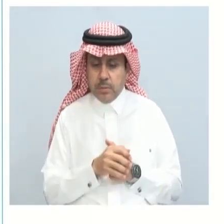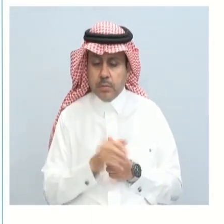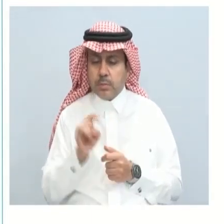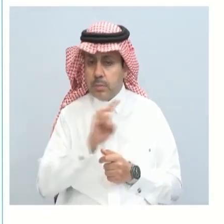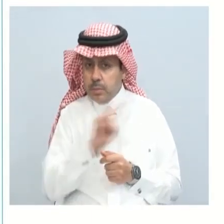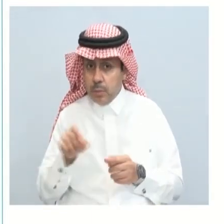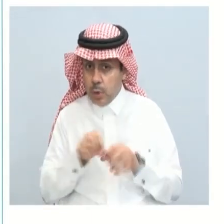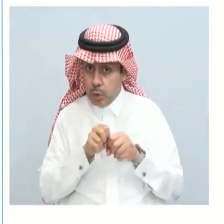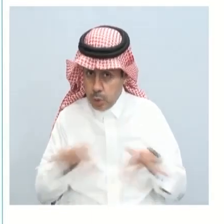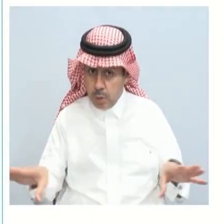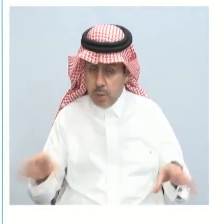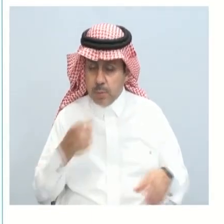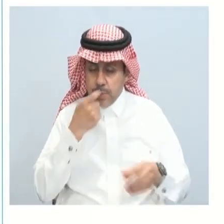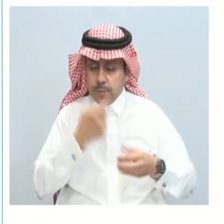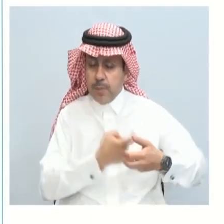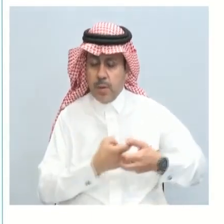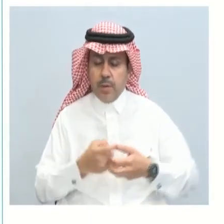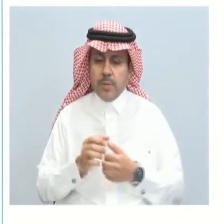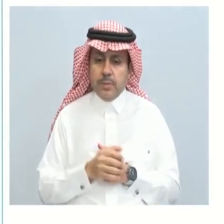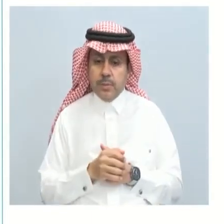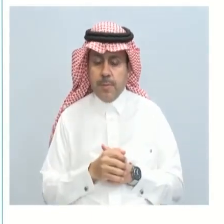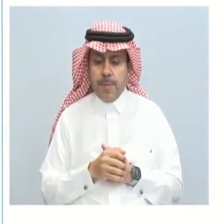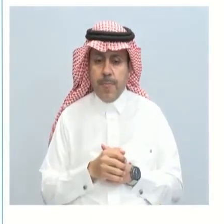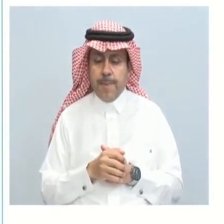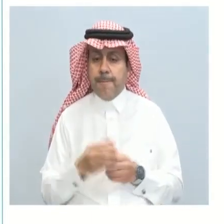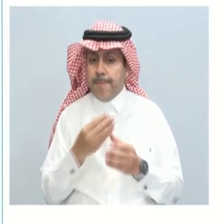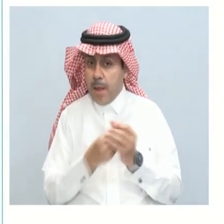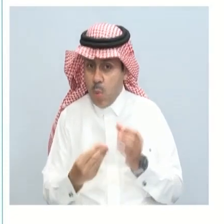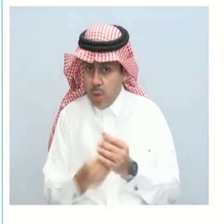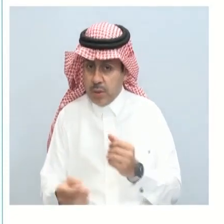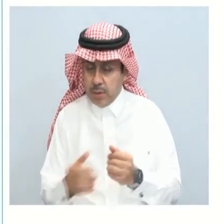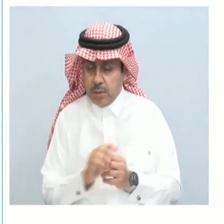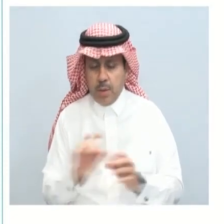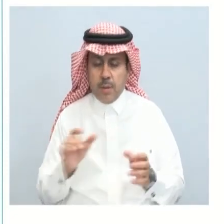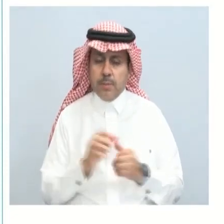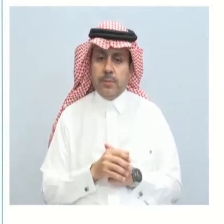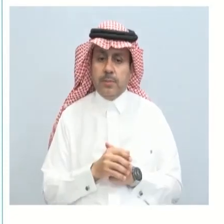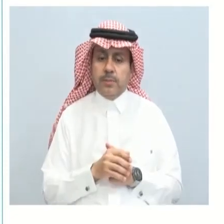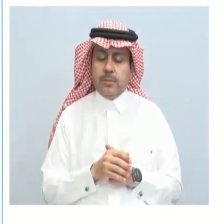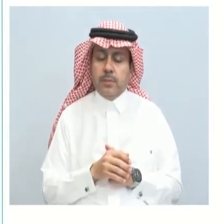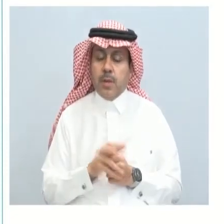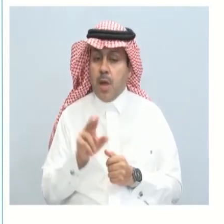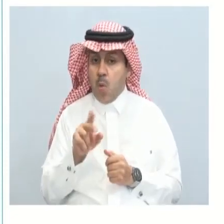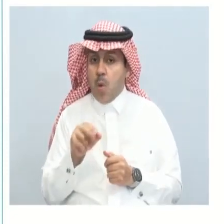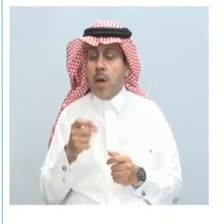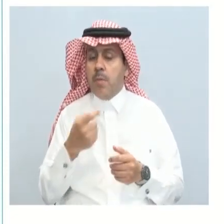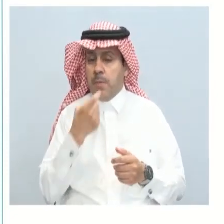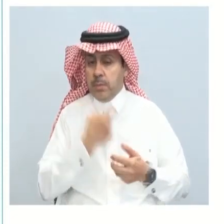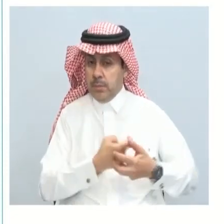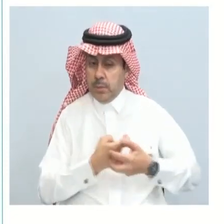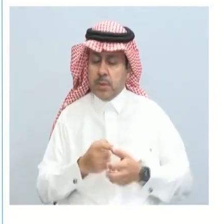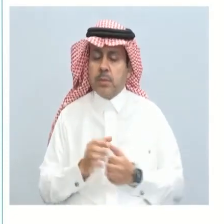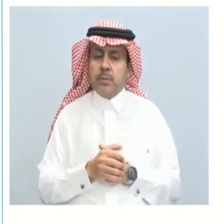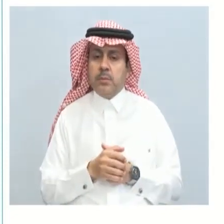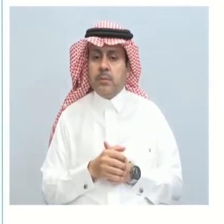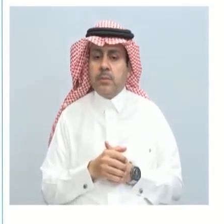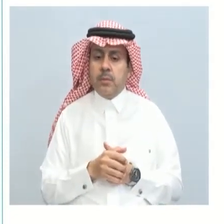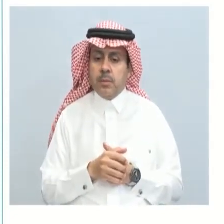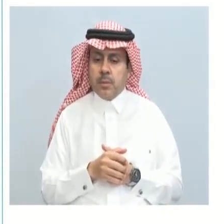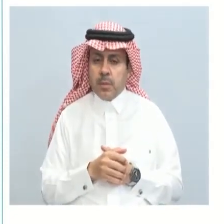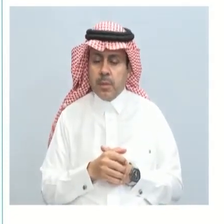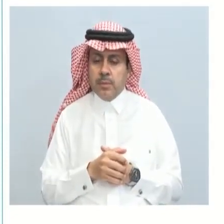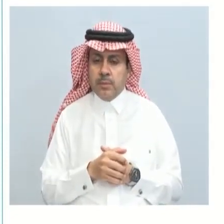تنتشر الحرمه لغير الرضيع واولاده فاخوانكم من النسب يجوز لهم